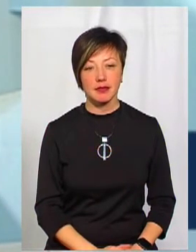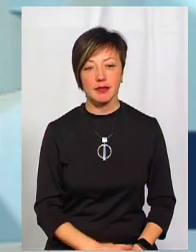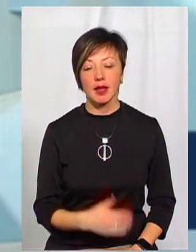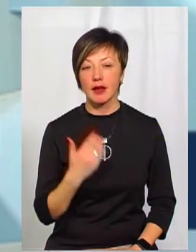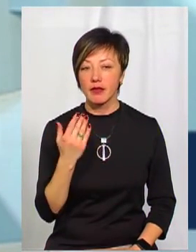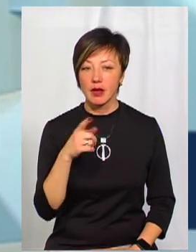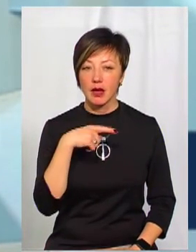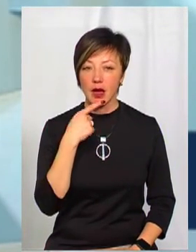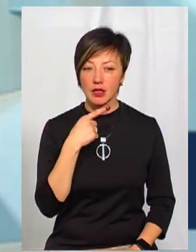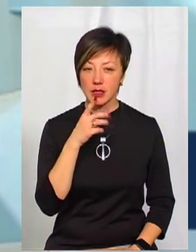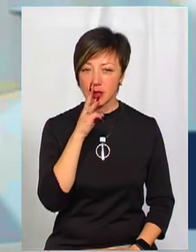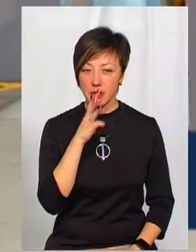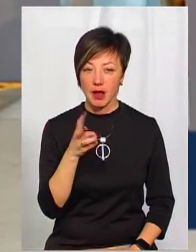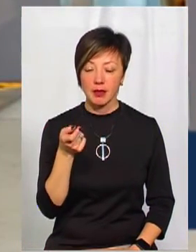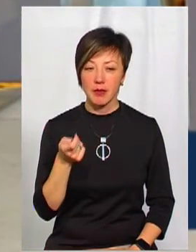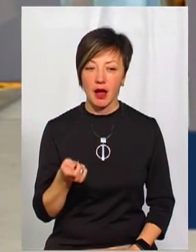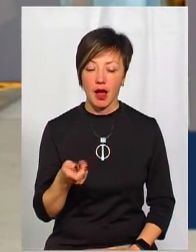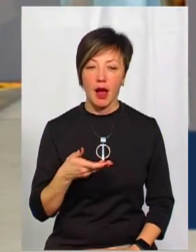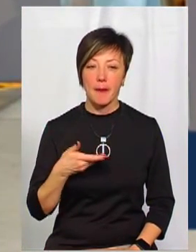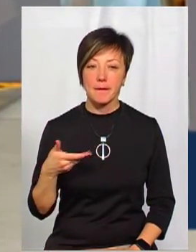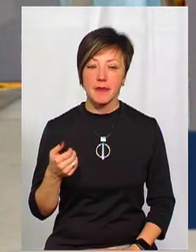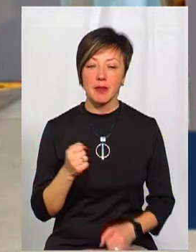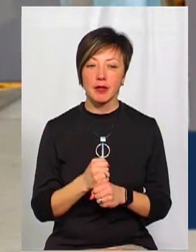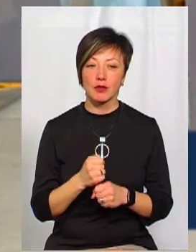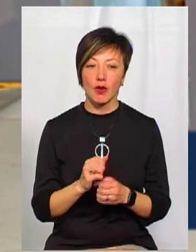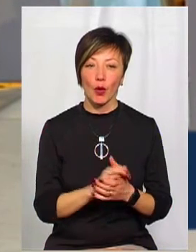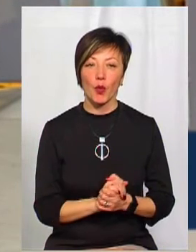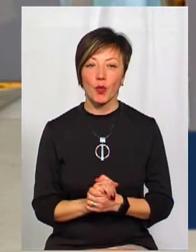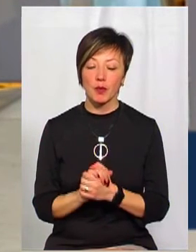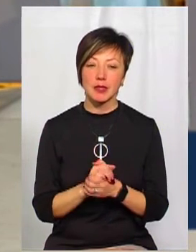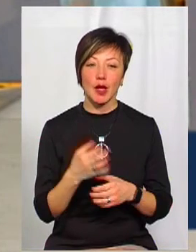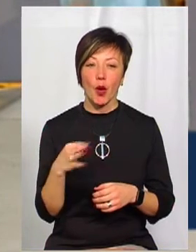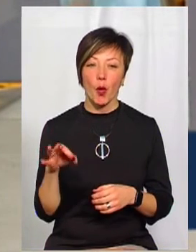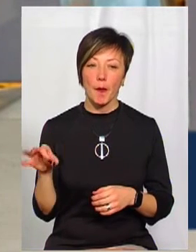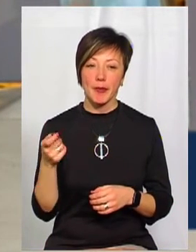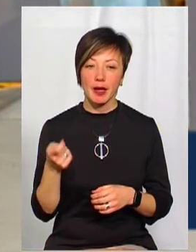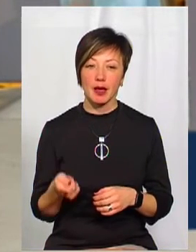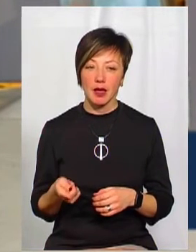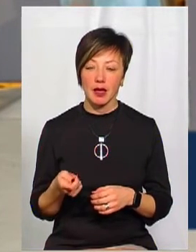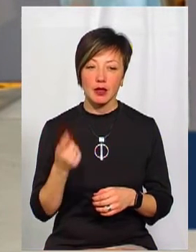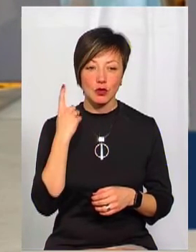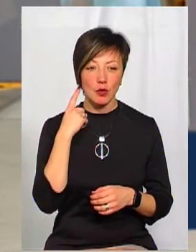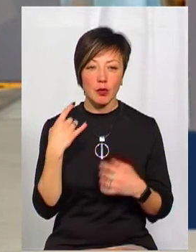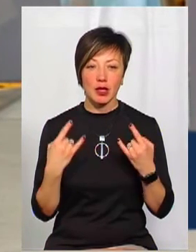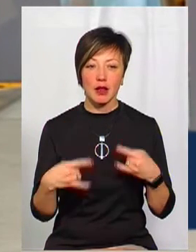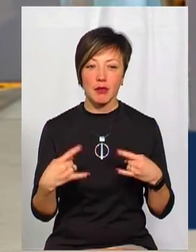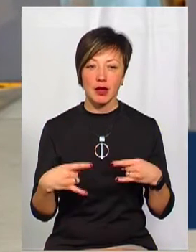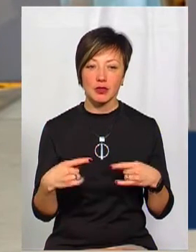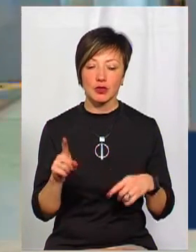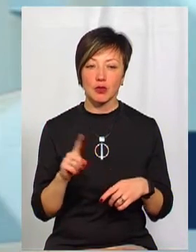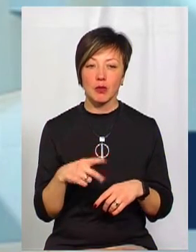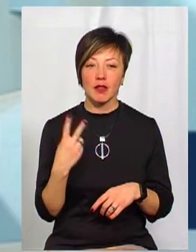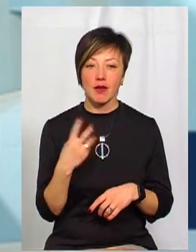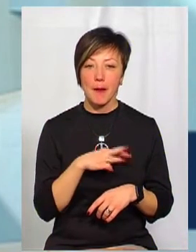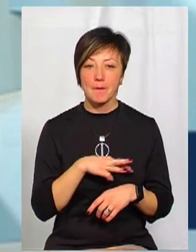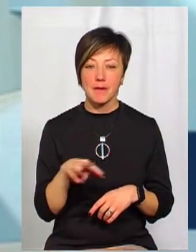І ви кажете, що зарплата мала. А ми робили колосники за копійки, а я не чую по телебаченню, що по